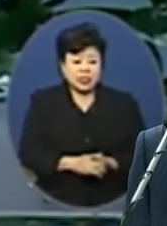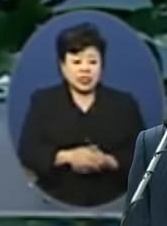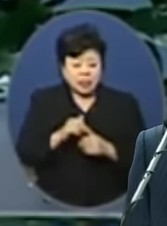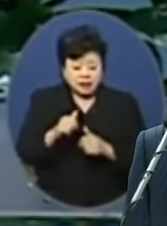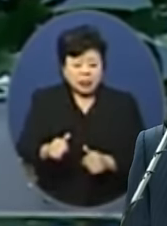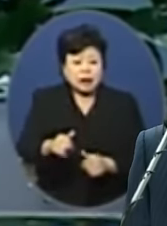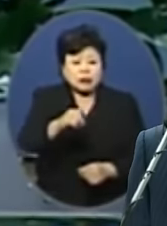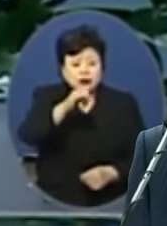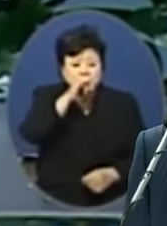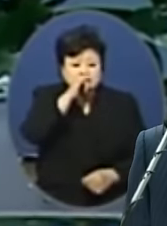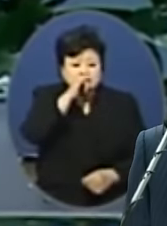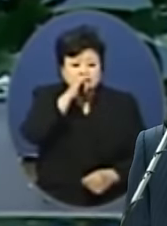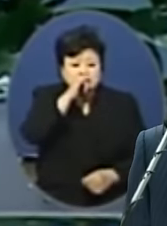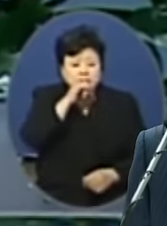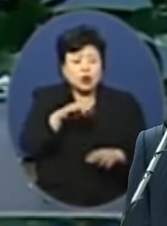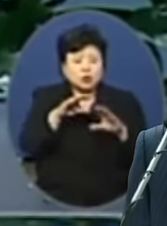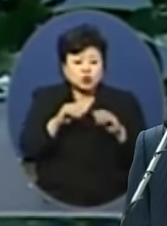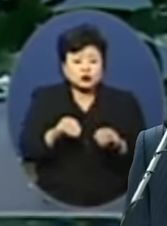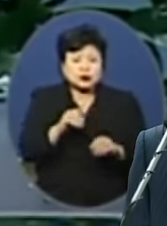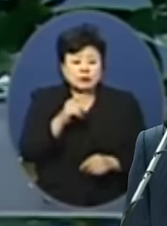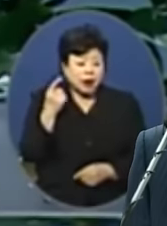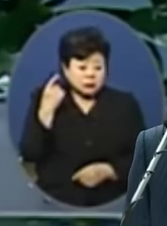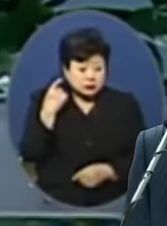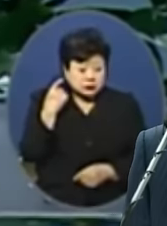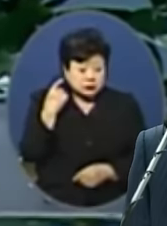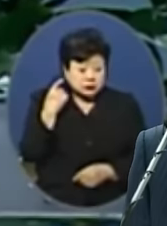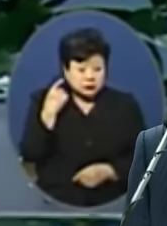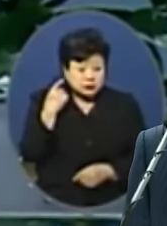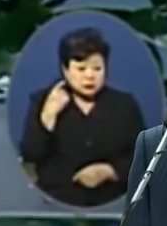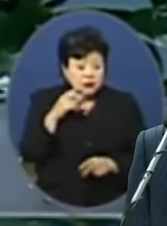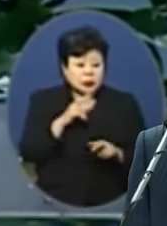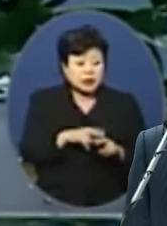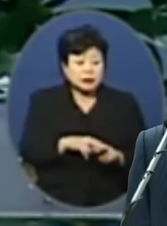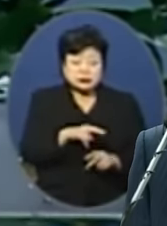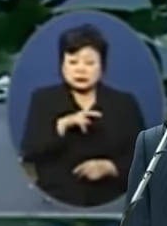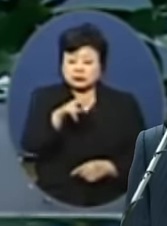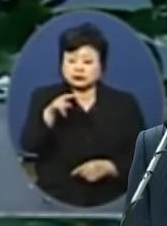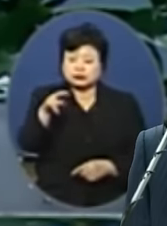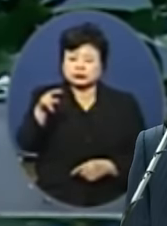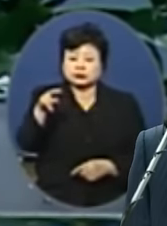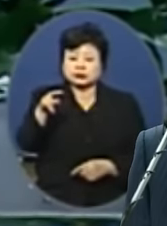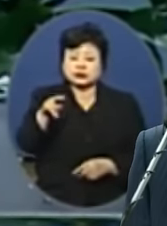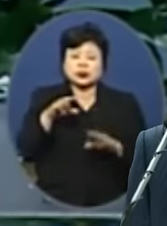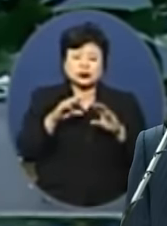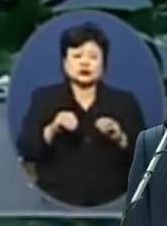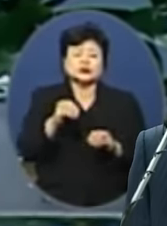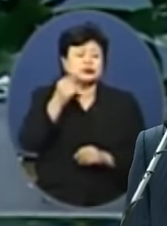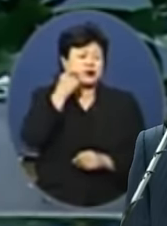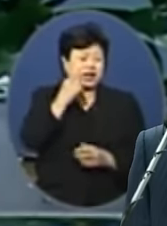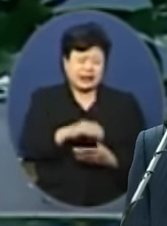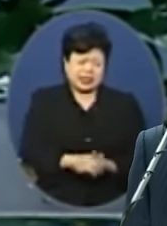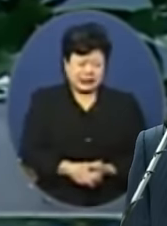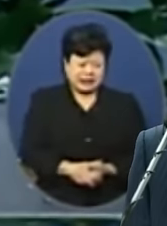따라가고 있는데 이를 중지시켜야 된다고. 그래서 제가 앉아서 그 이야기를 들으면서 중지 못 시킬 것이다.